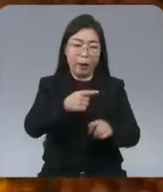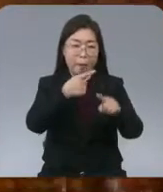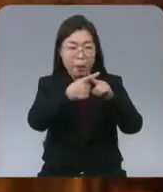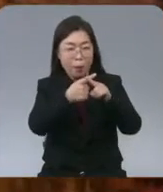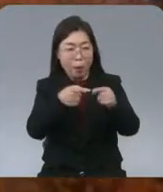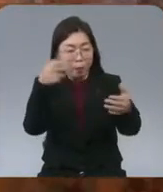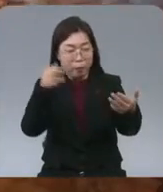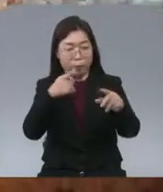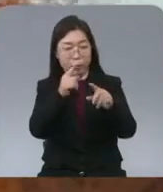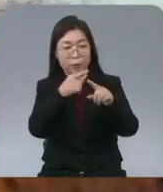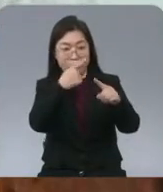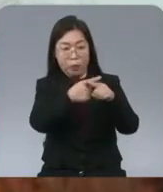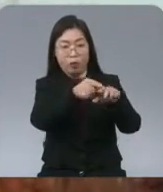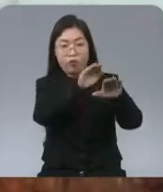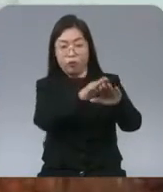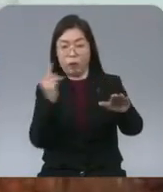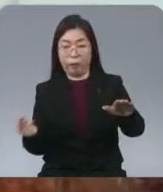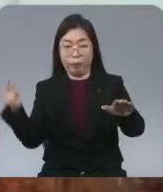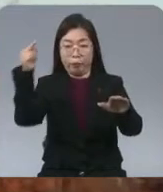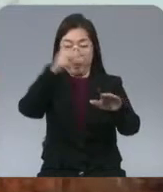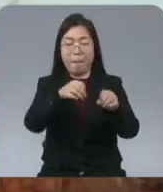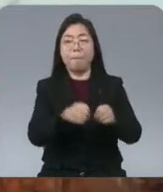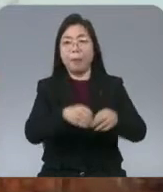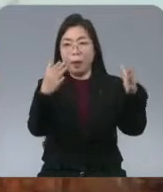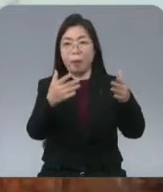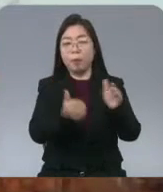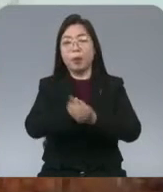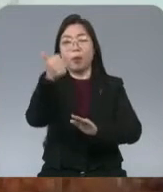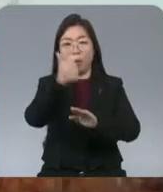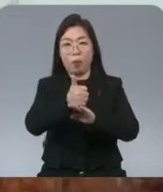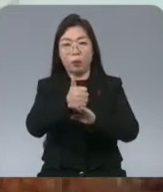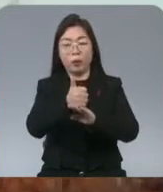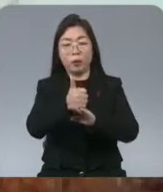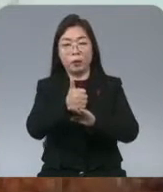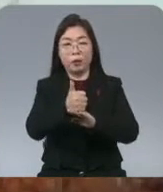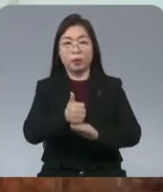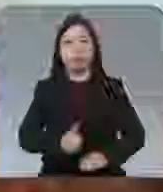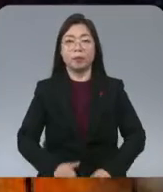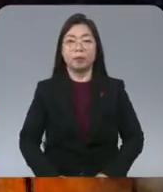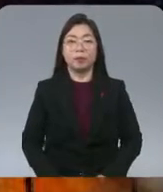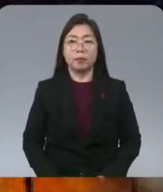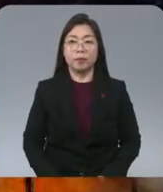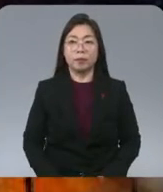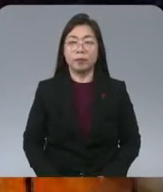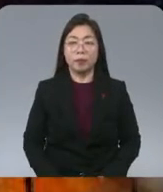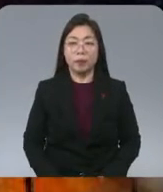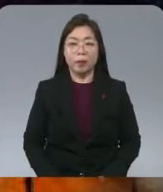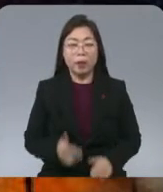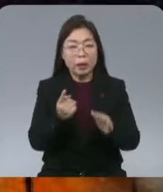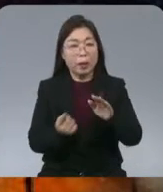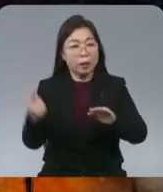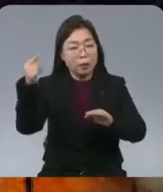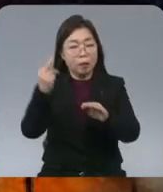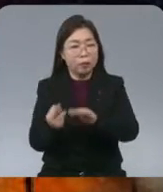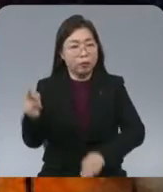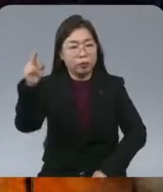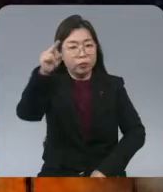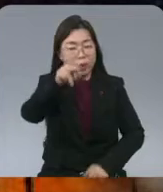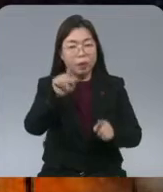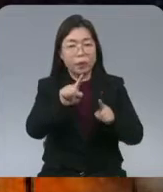kcna il s'agit du deuxième test de ces nouveautés peu d'âme en trois mois à le promet date du 28 septembre